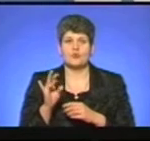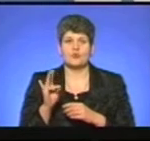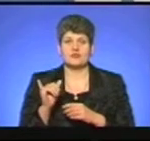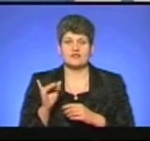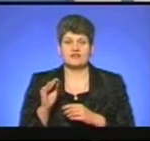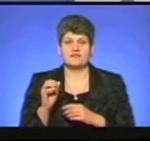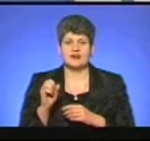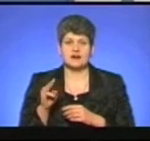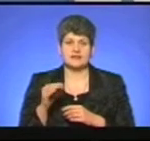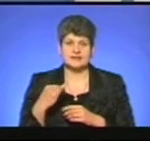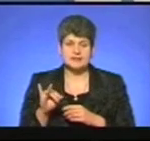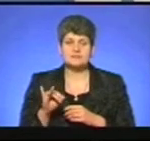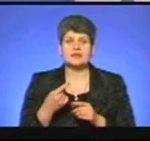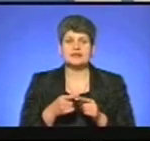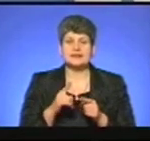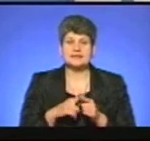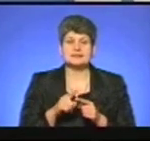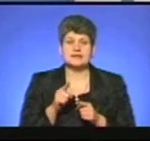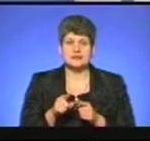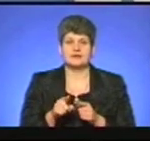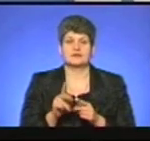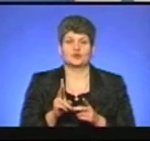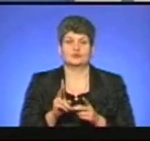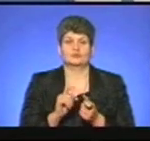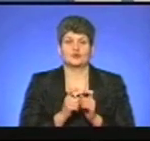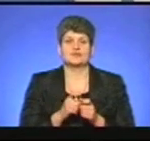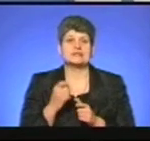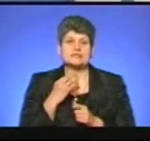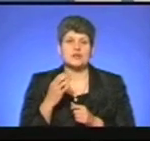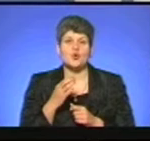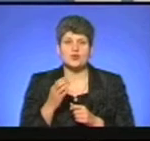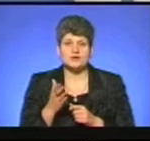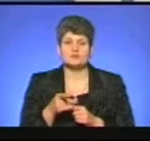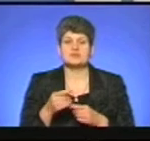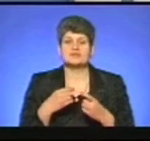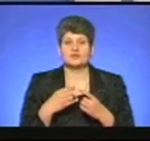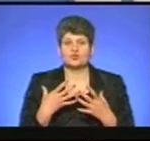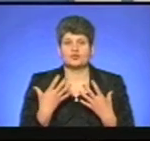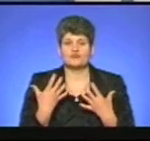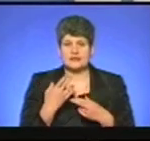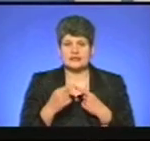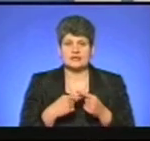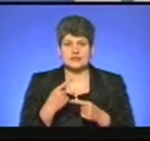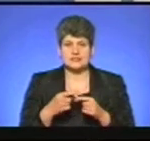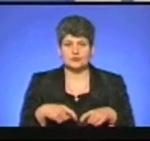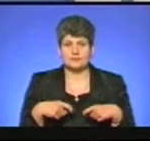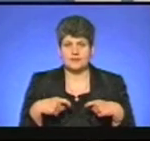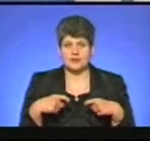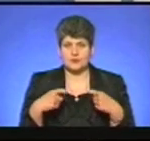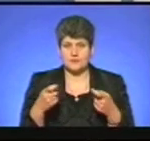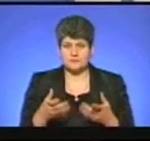Святого Воніфатія. Якщо ви не знаєте, Воніфатій – це якраз і поборник алкоголізму. І ми святкуємо його вже традиційно забігом. І ми зараз